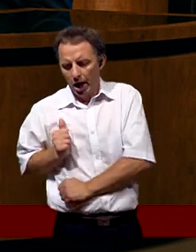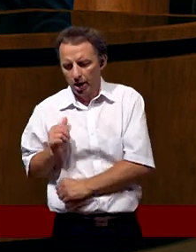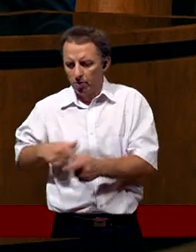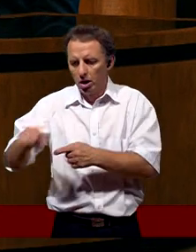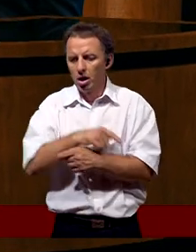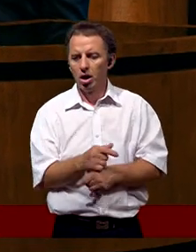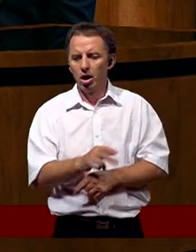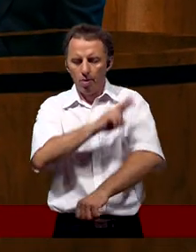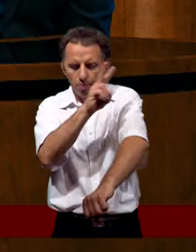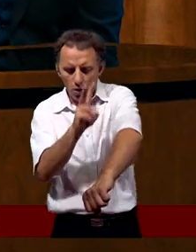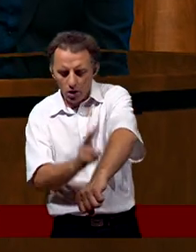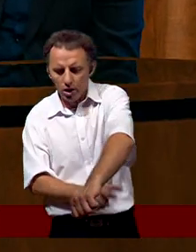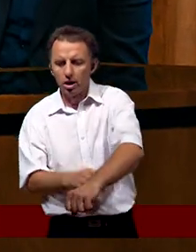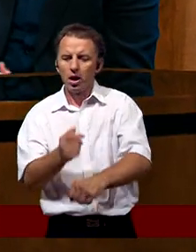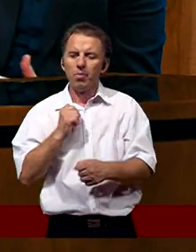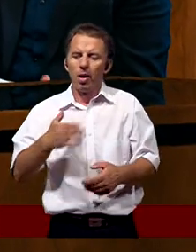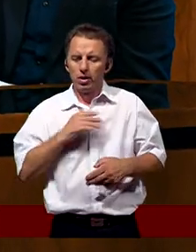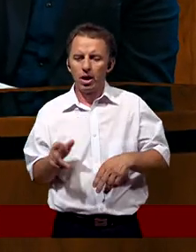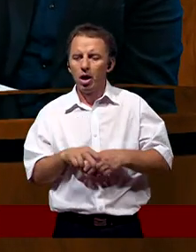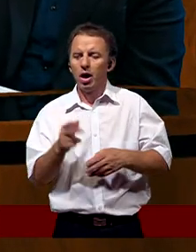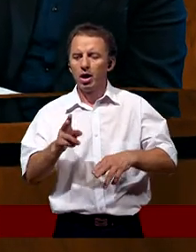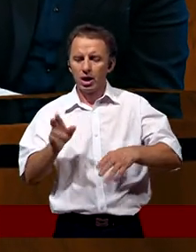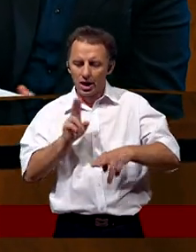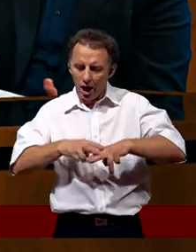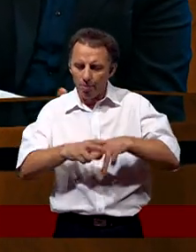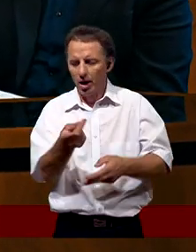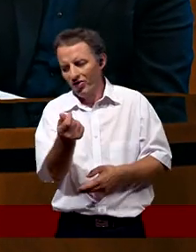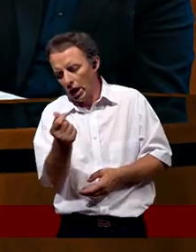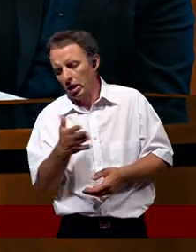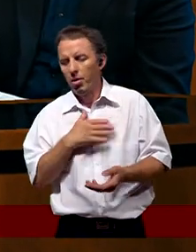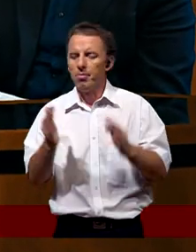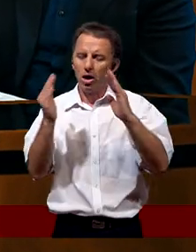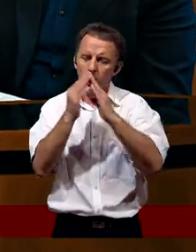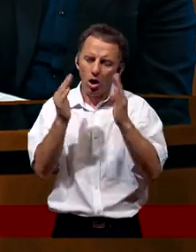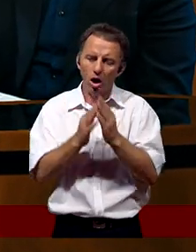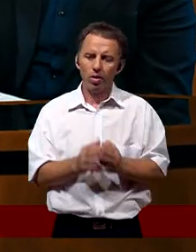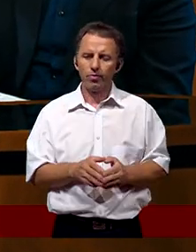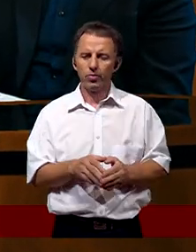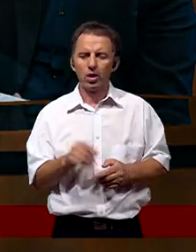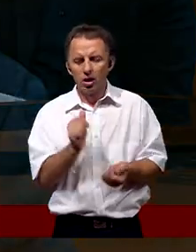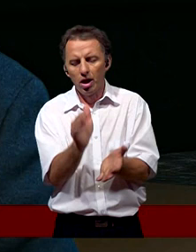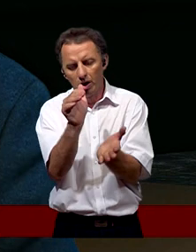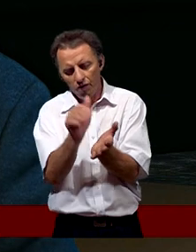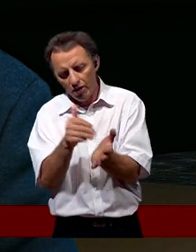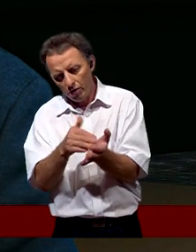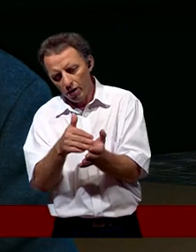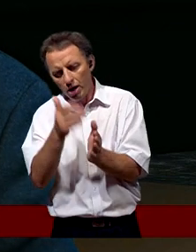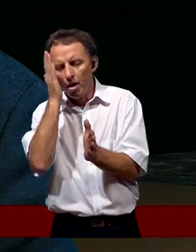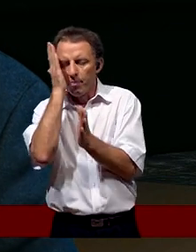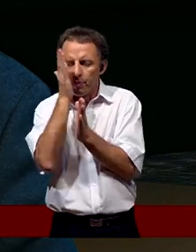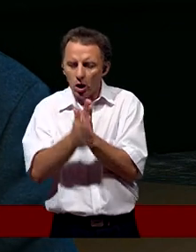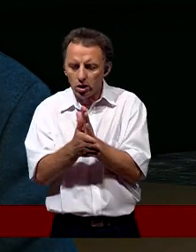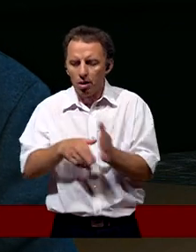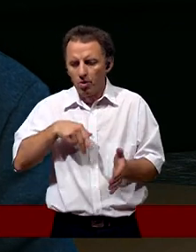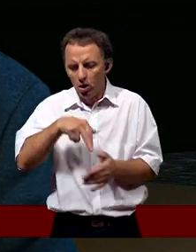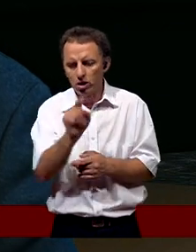mamy policję, bo mamy pewne zaplecze finansowe, bo mamy dom, prawda? I czy w takim zwykłym, prostym chodzeniu